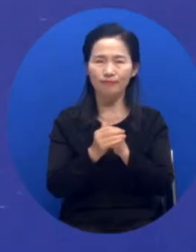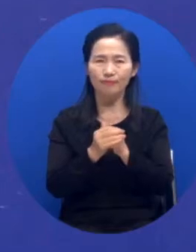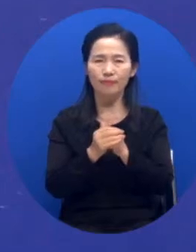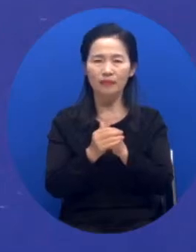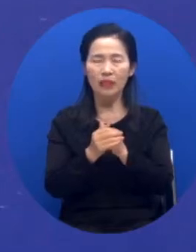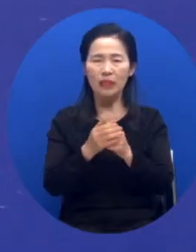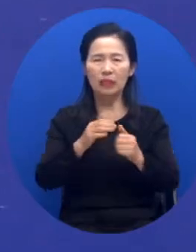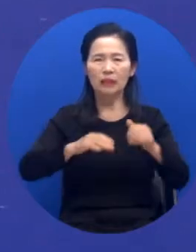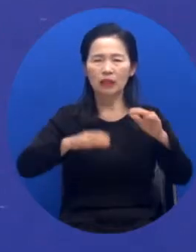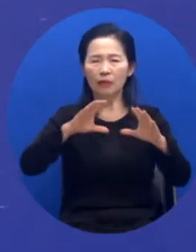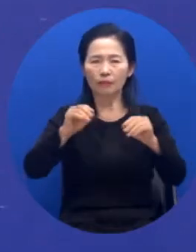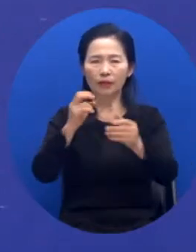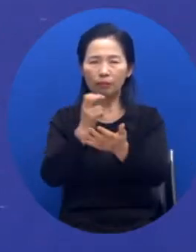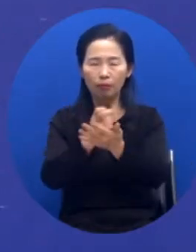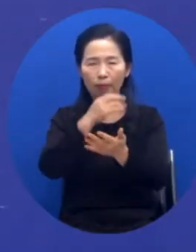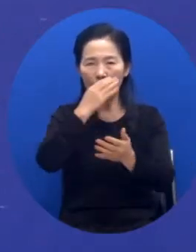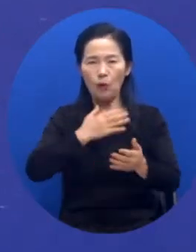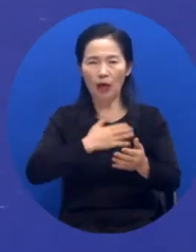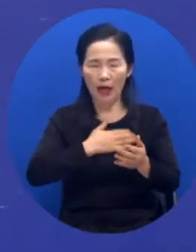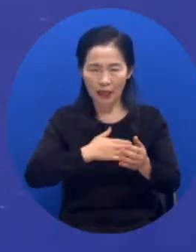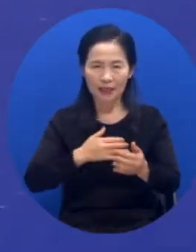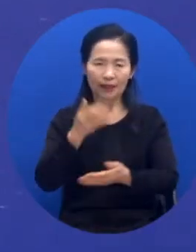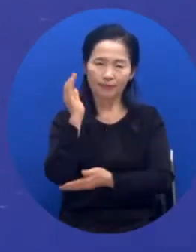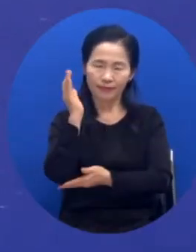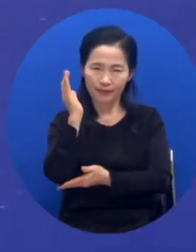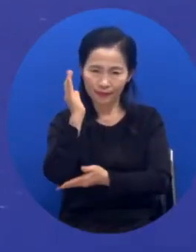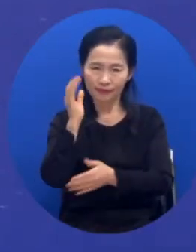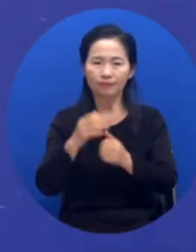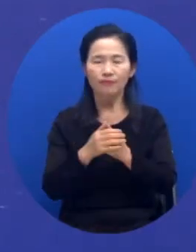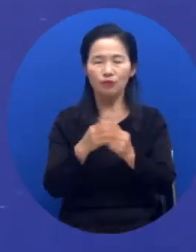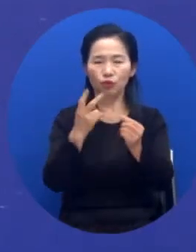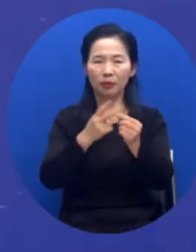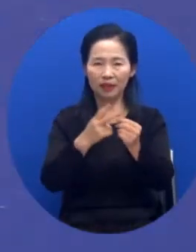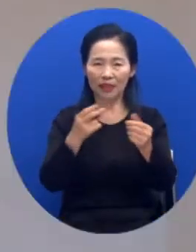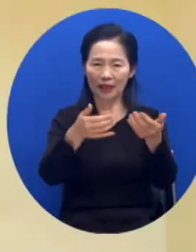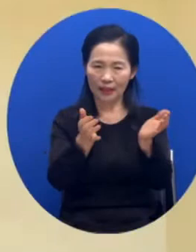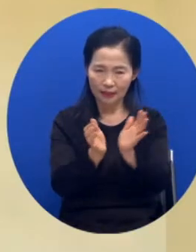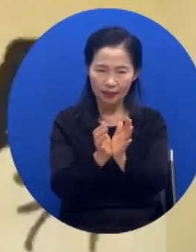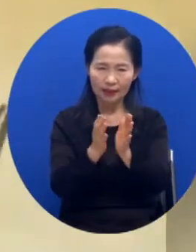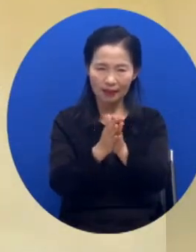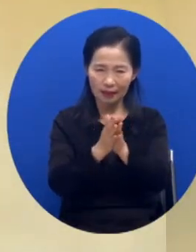차별금지법 바로알기 아카데미 시즌 투 가 시작됐습니다